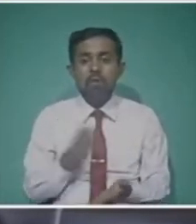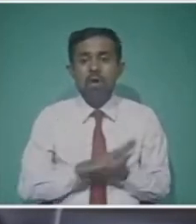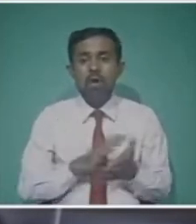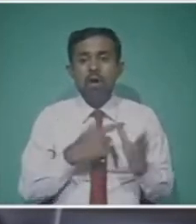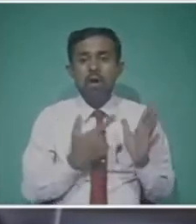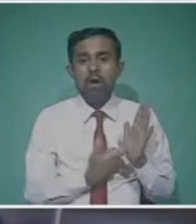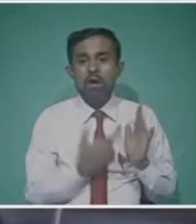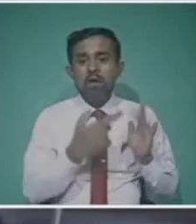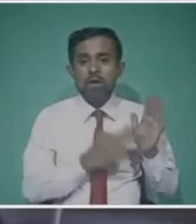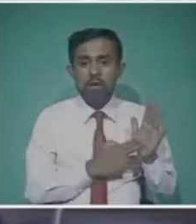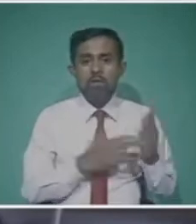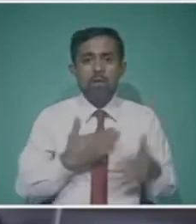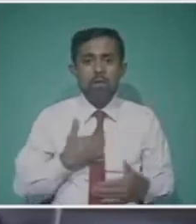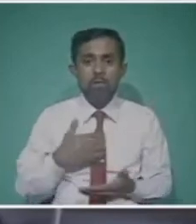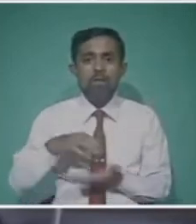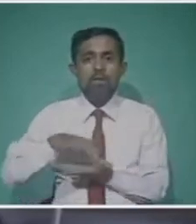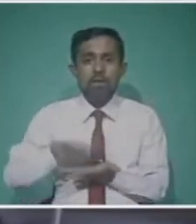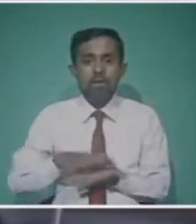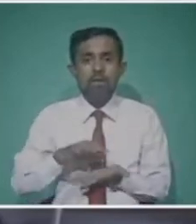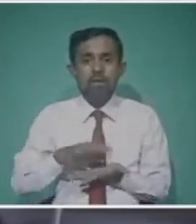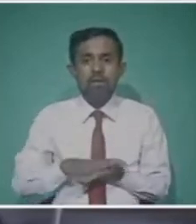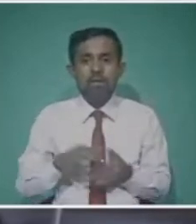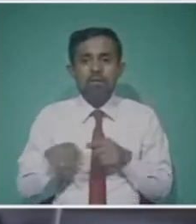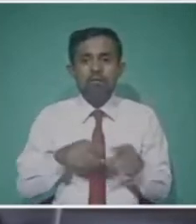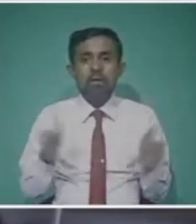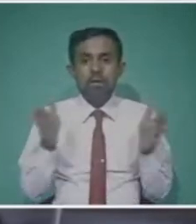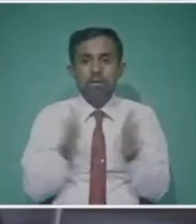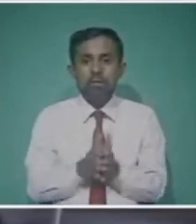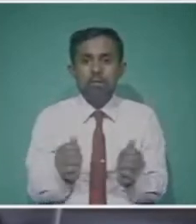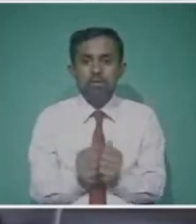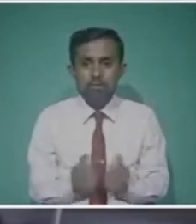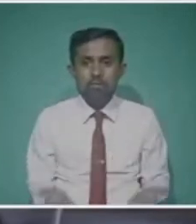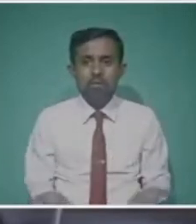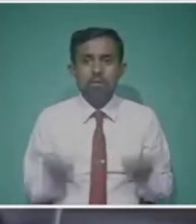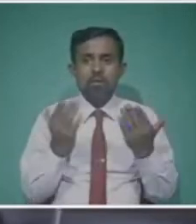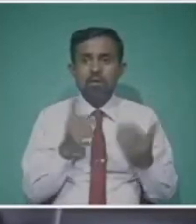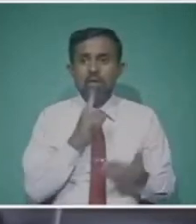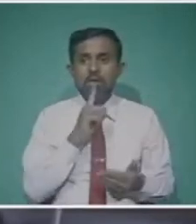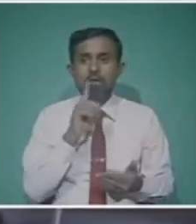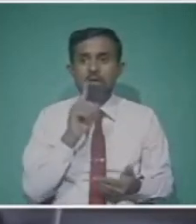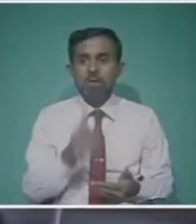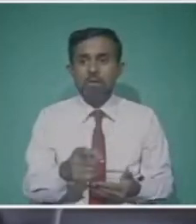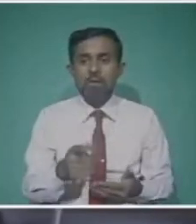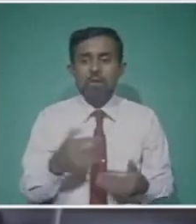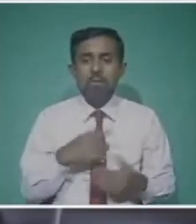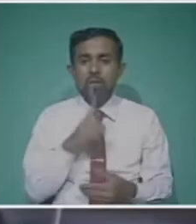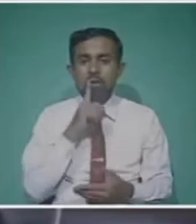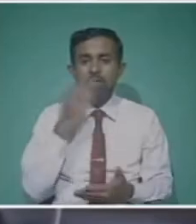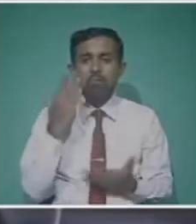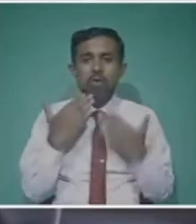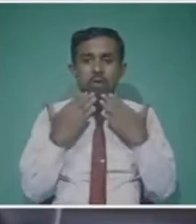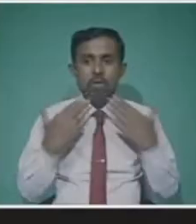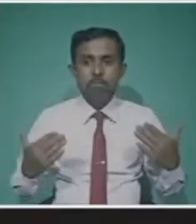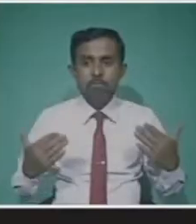ප්‍රනාන්දු මන්ත්‍රීතුමාත් අපි තීන්දුව ගත්තා වගේ එකට එකතු වෙලා වැඩ කරන්න කියලා තමුන් වහන්සේට ආරාධනා කරමින් මන්දිහන වෙනවා බොහොමත්ම ස්තුතියි